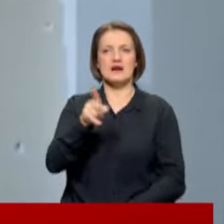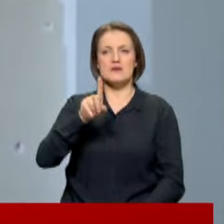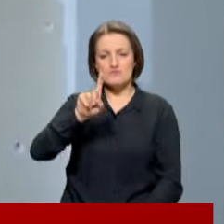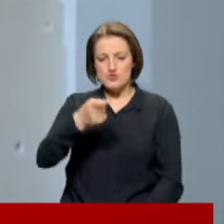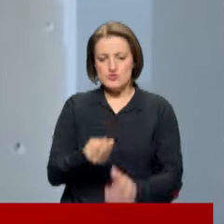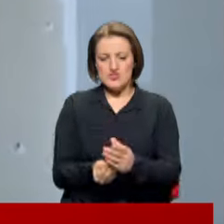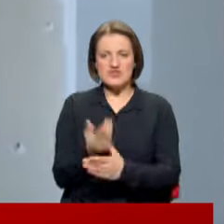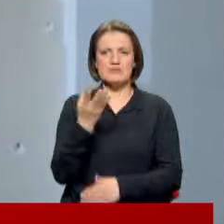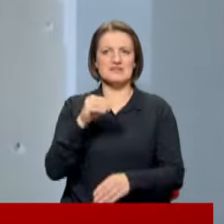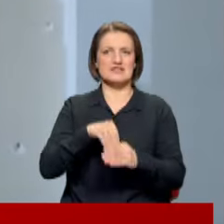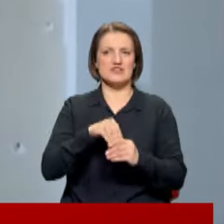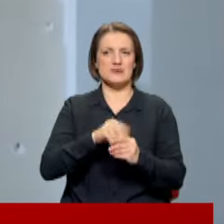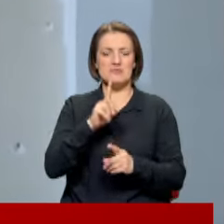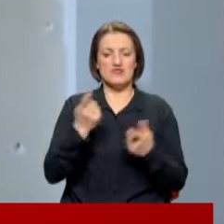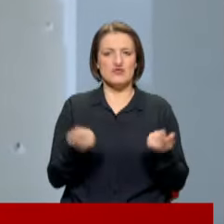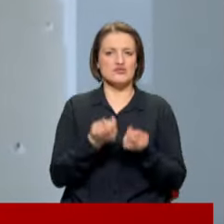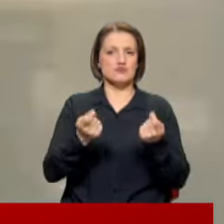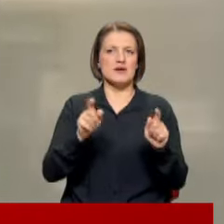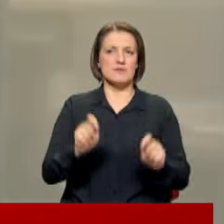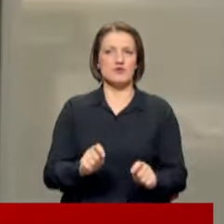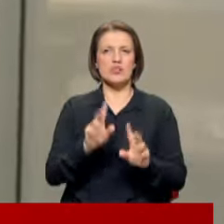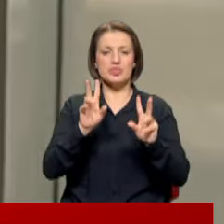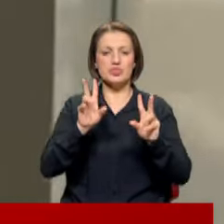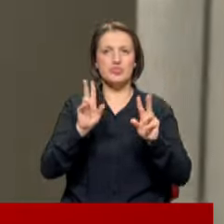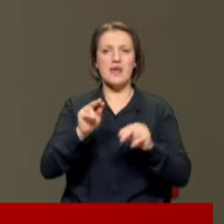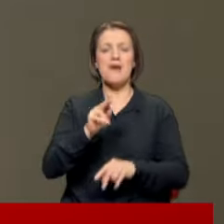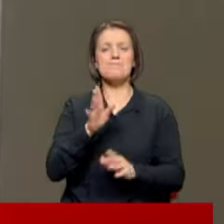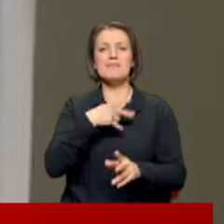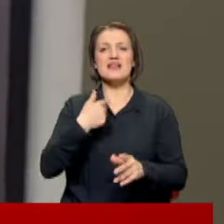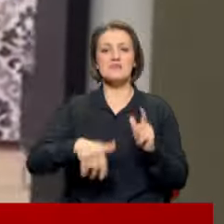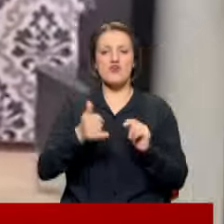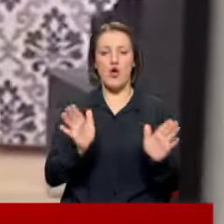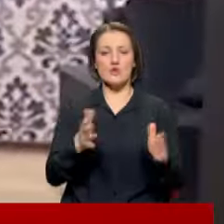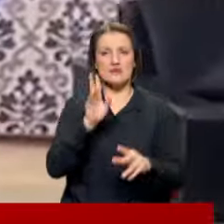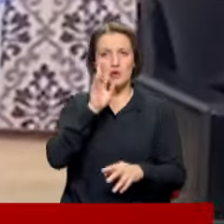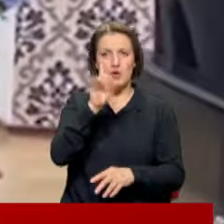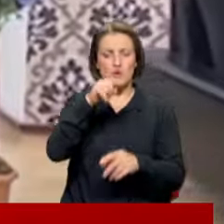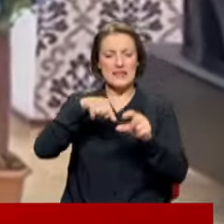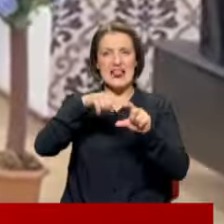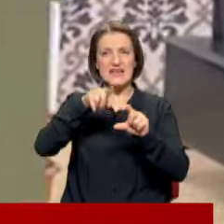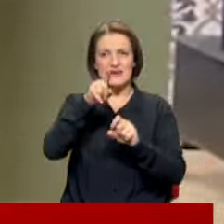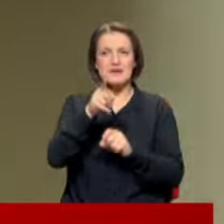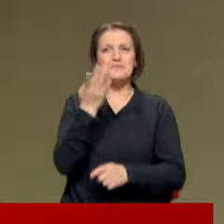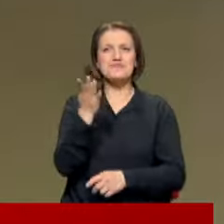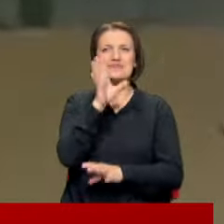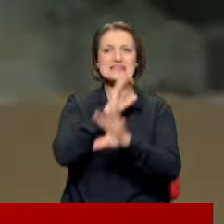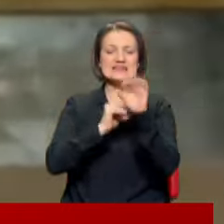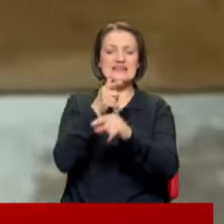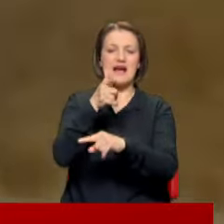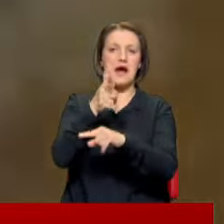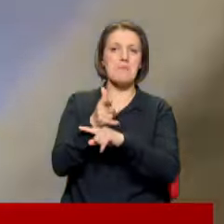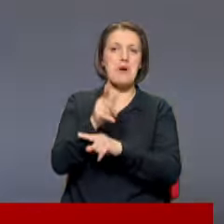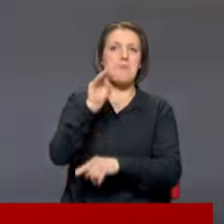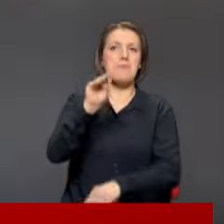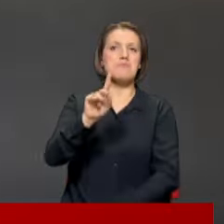bulunup çıkarılması için bir çalışma yapıyoruz. Tam makam odasını gösteren bu küçük delikte iddiaya göre gizli kamera